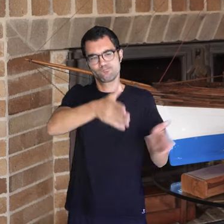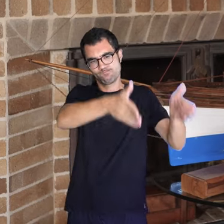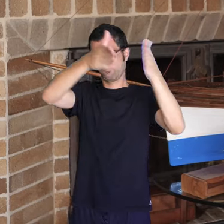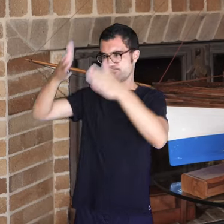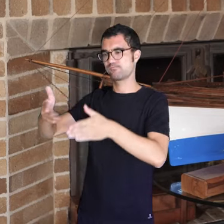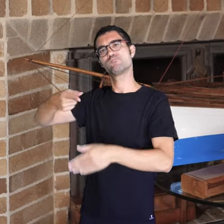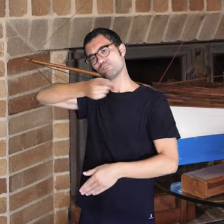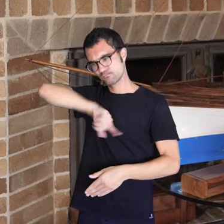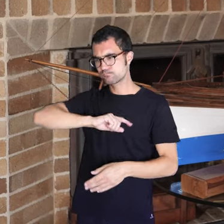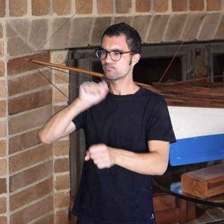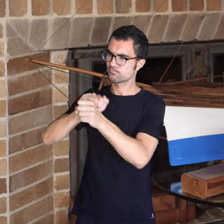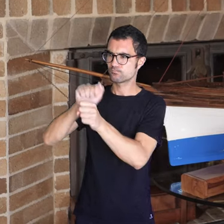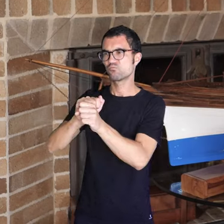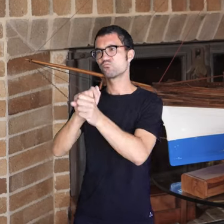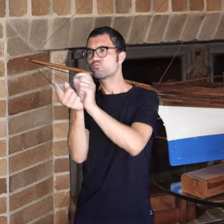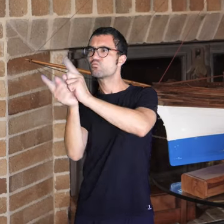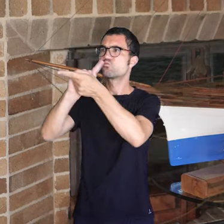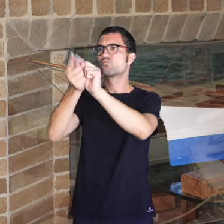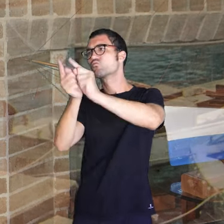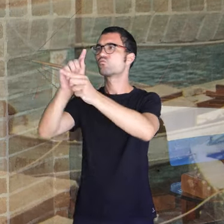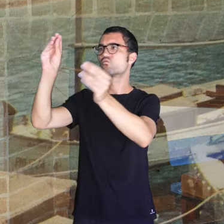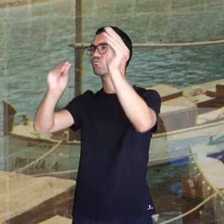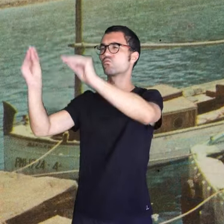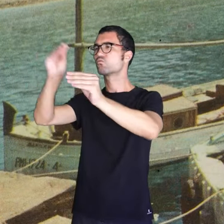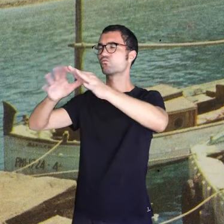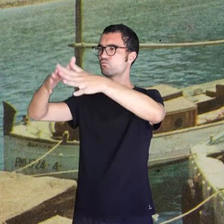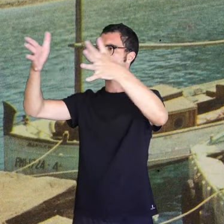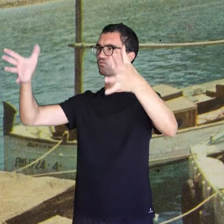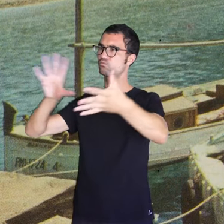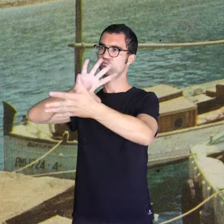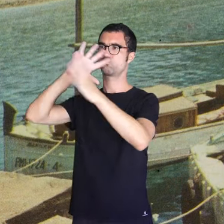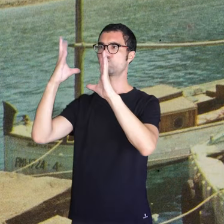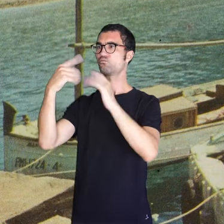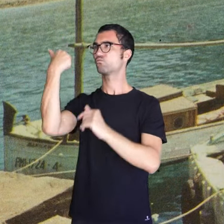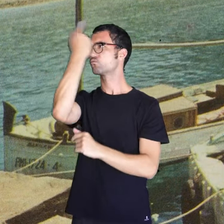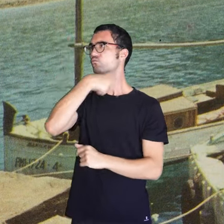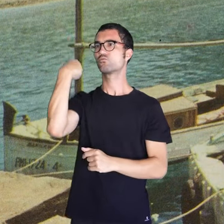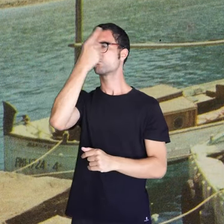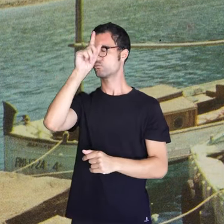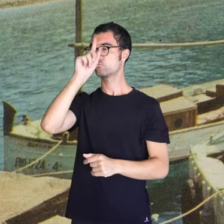transformar, se pot dir, la varen transformar i li van dar un aspecte ja un poc més,